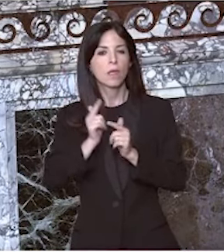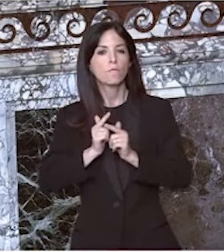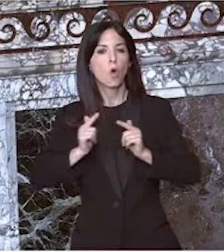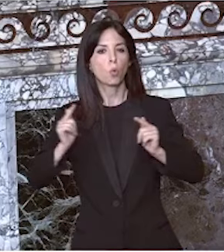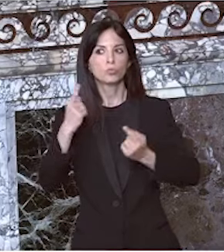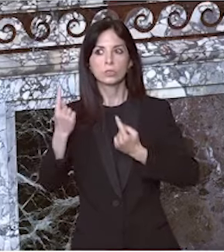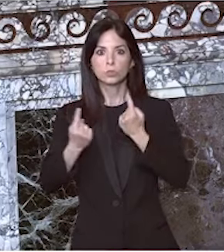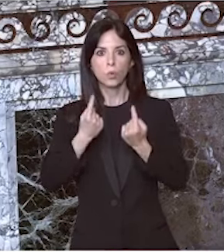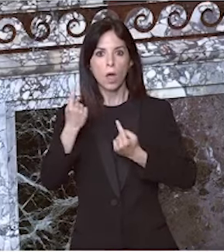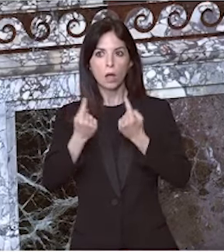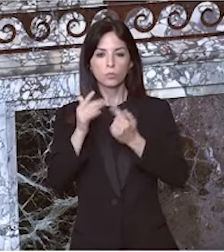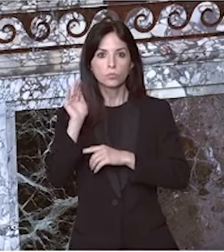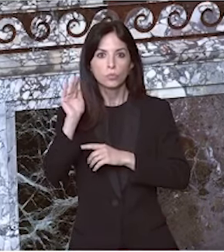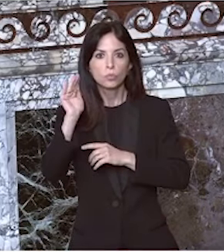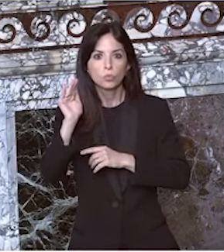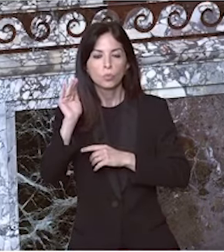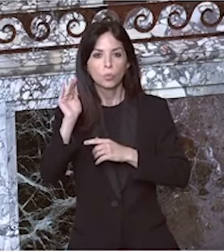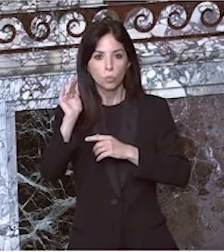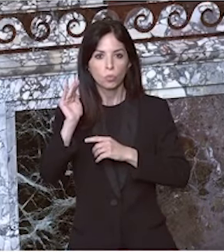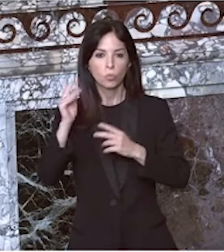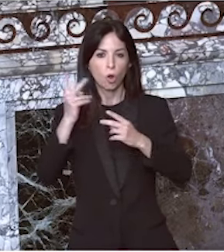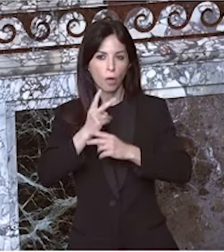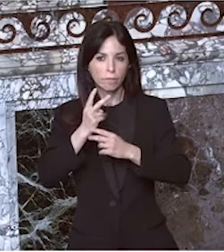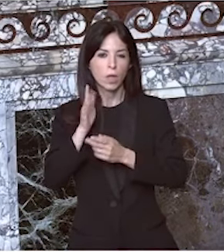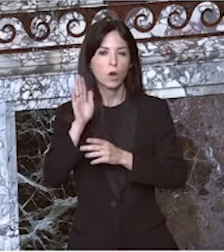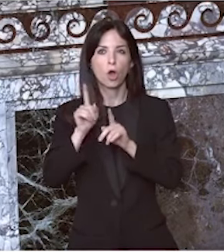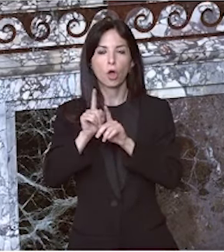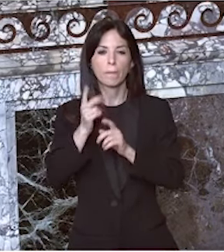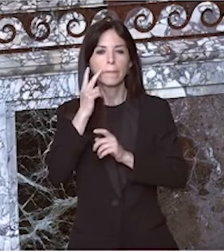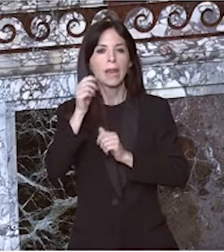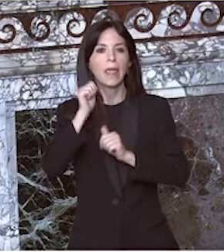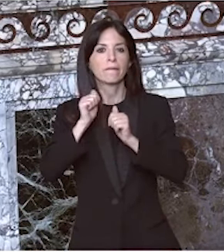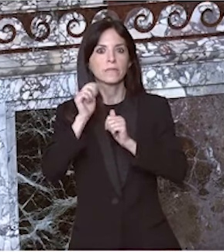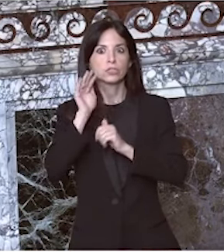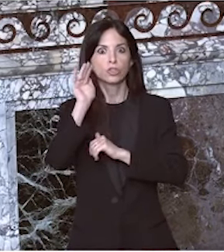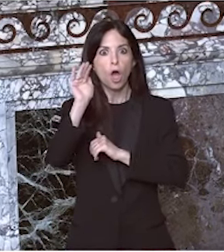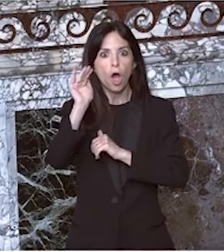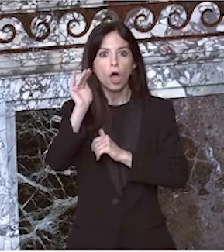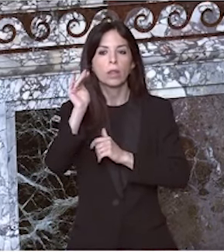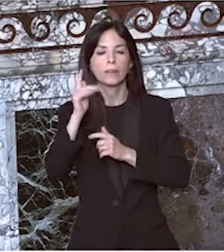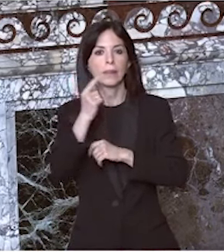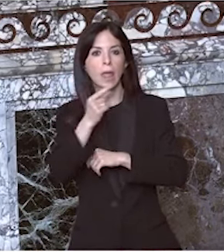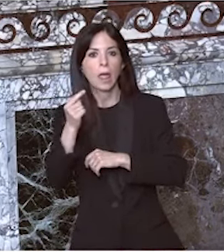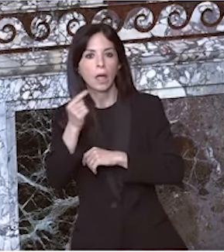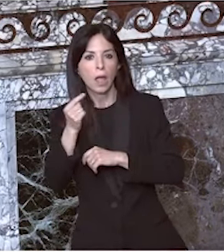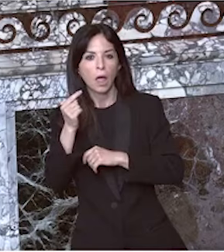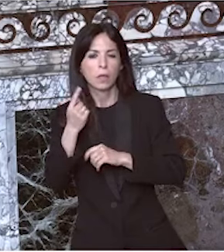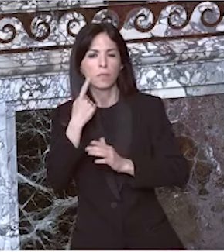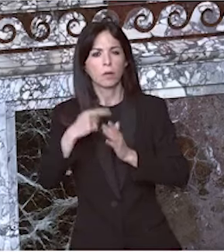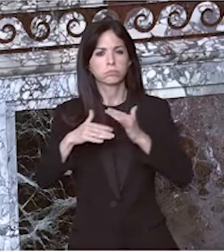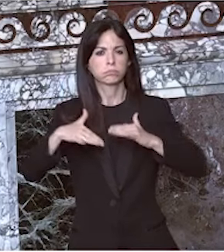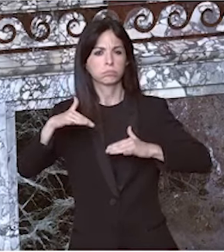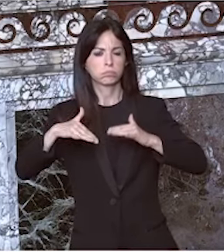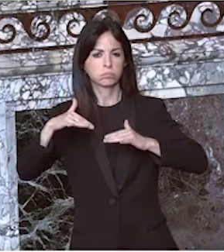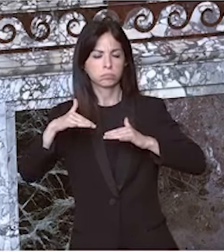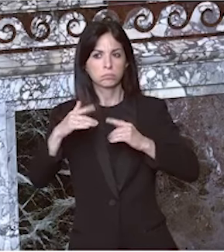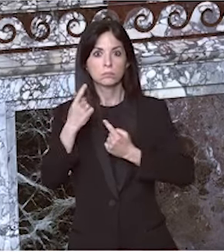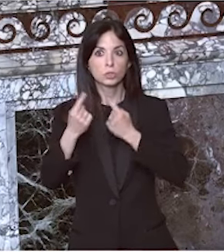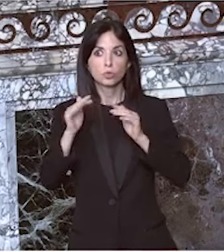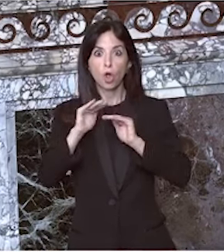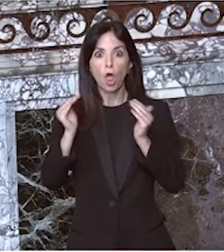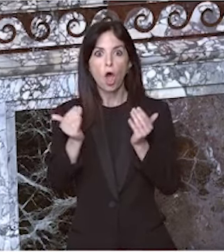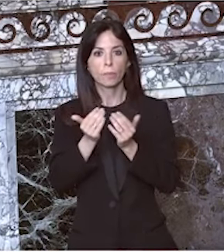sull'evoluzione congiunturale, a lungo orientati in senso negativo, si stanno riequilibrando. La disinflazione in corso a livello globale prefigura